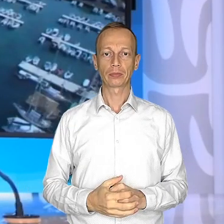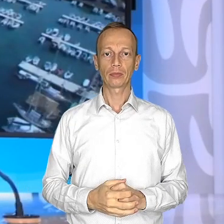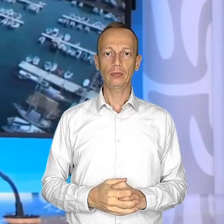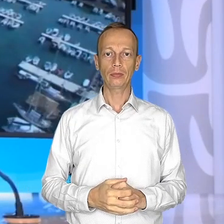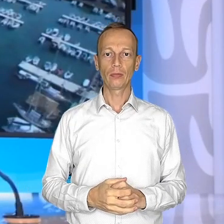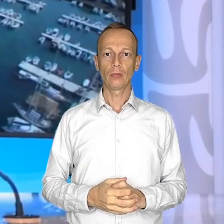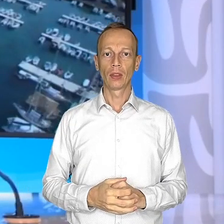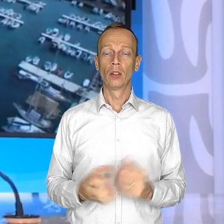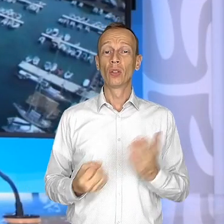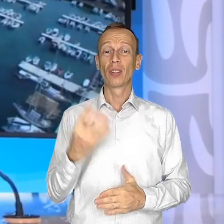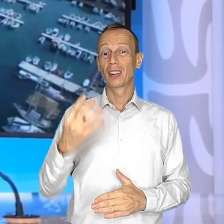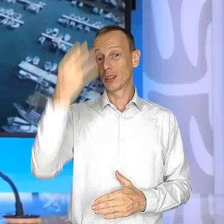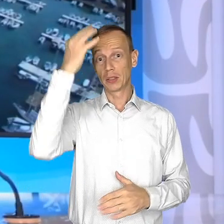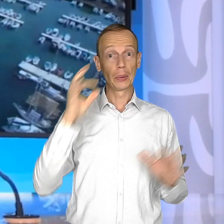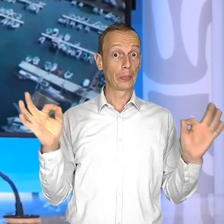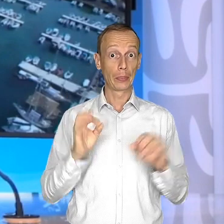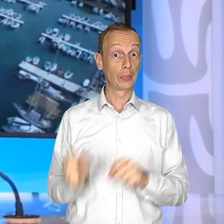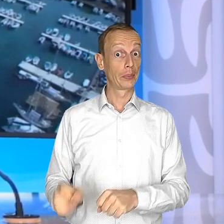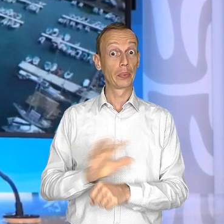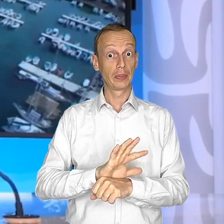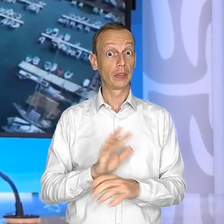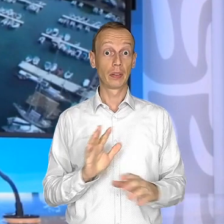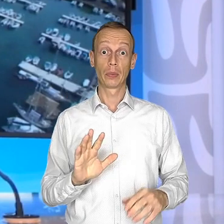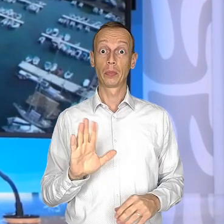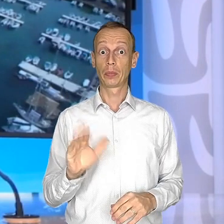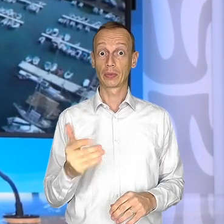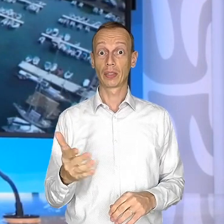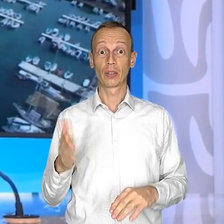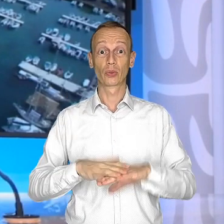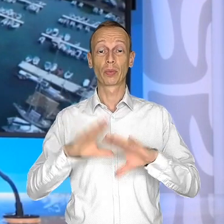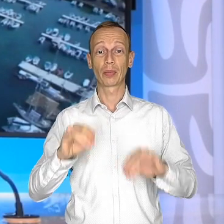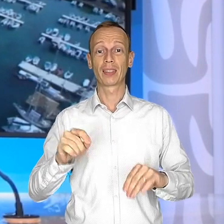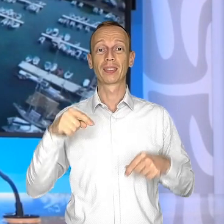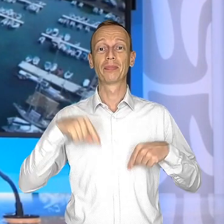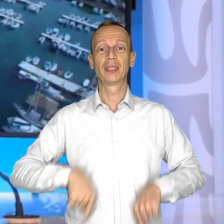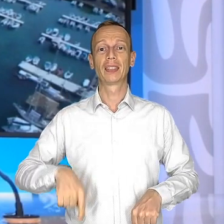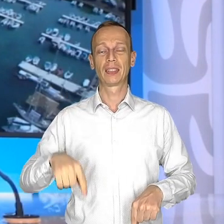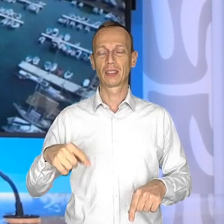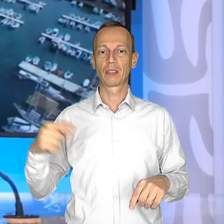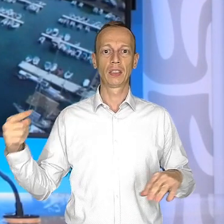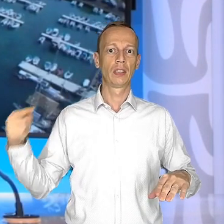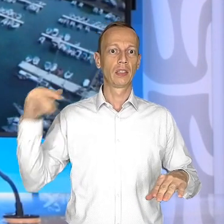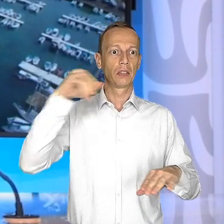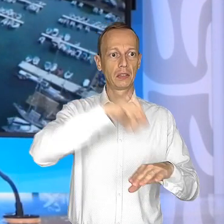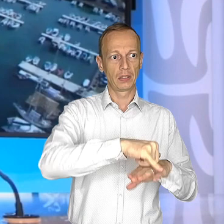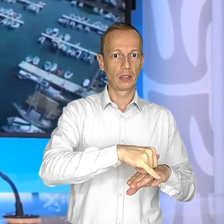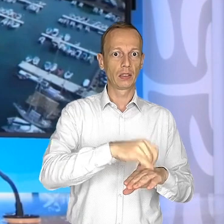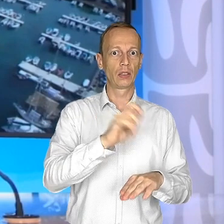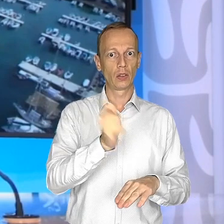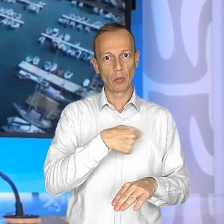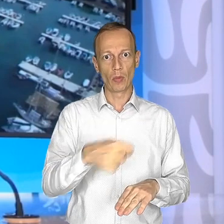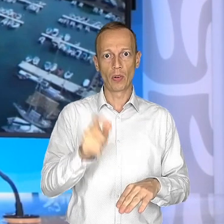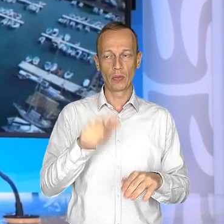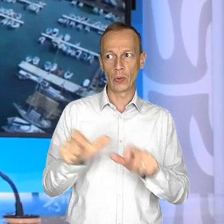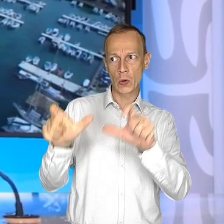pour l'instant exempt de Covid, vous le savez. Aussi, le déplacement sur place du ministre des Outre-mer prochainement devrait se faire dans des